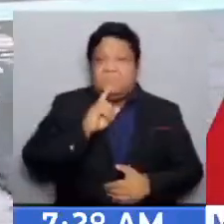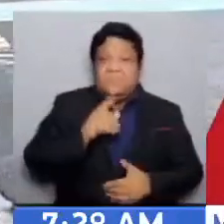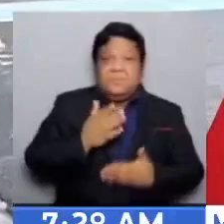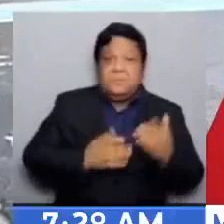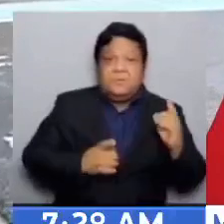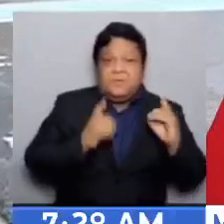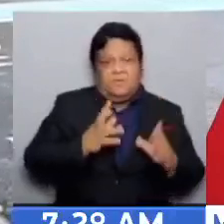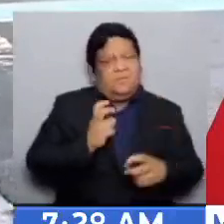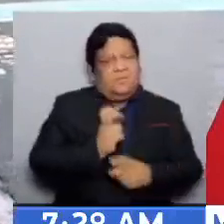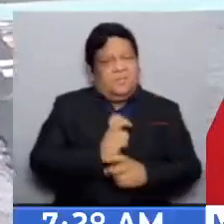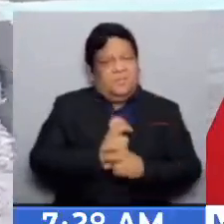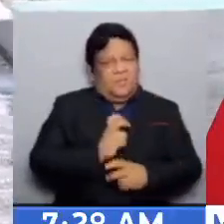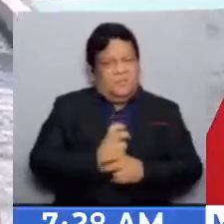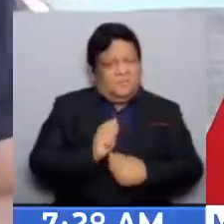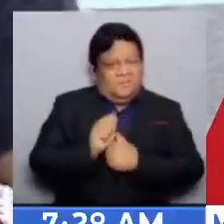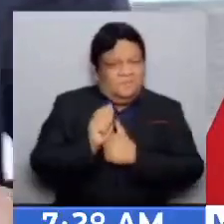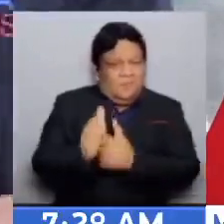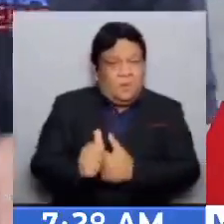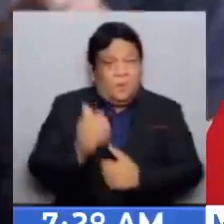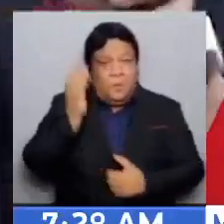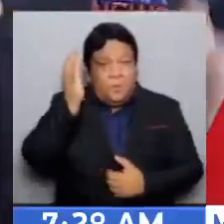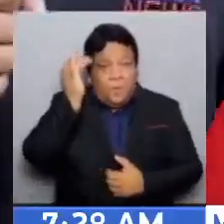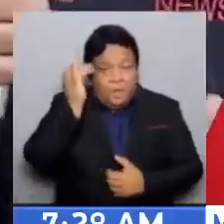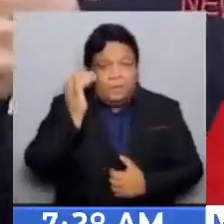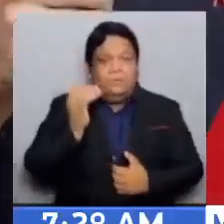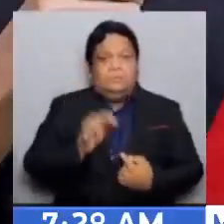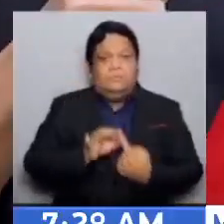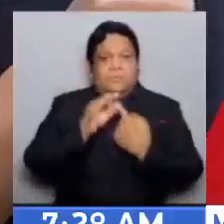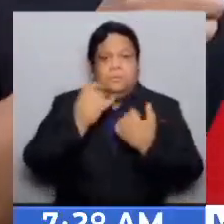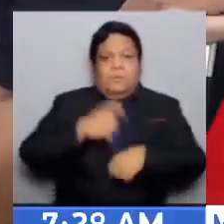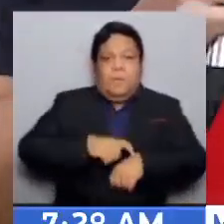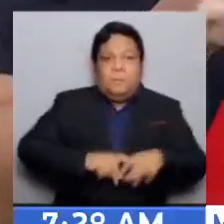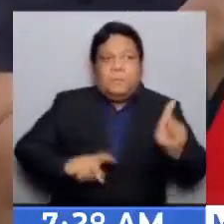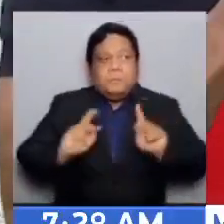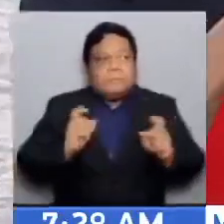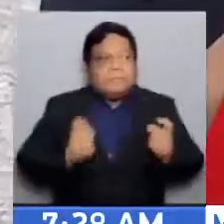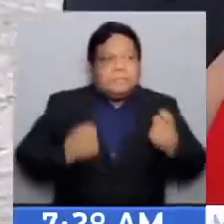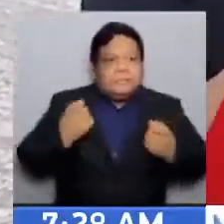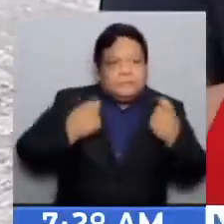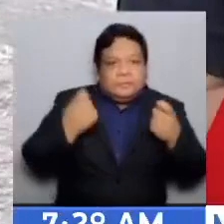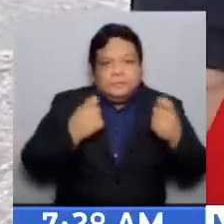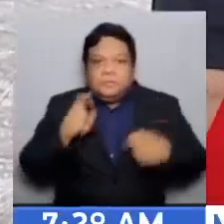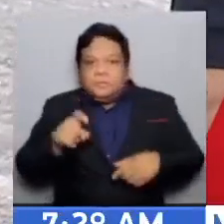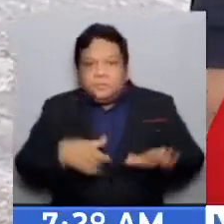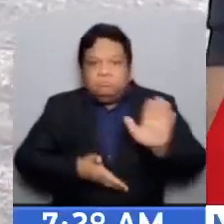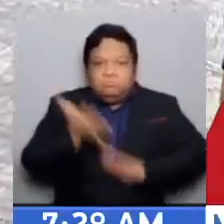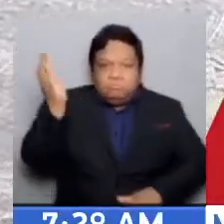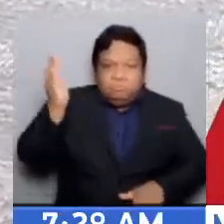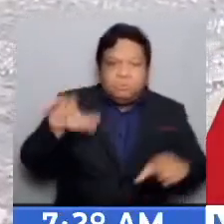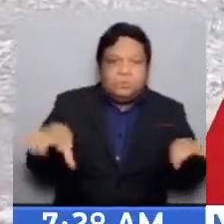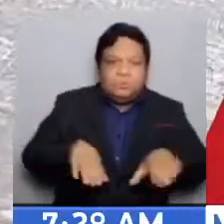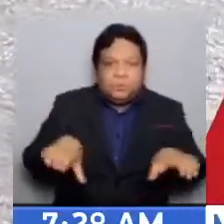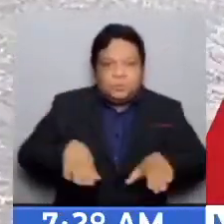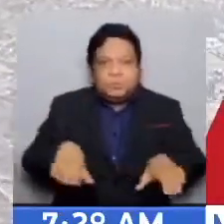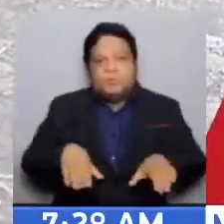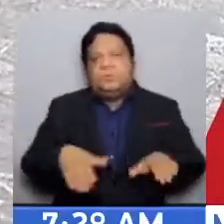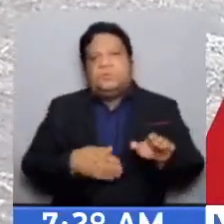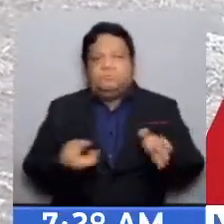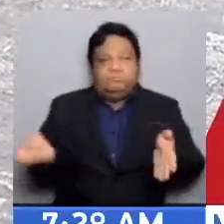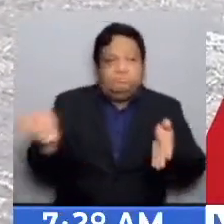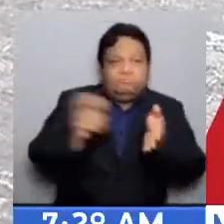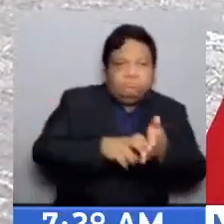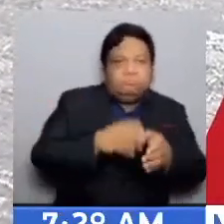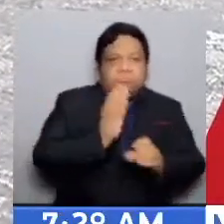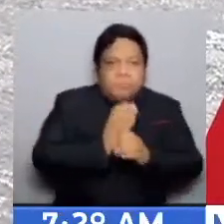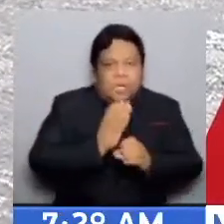yan. Dahil lalo na kapag rush hour na nagtatakbuhan yung mga pasahero papasok doon sa mga bus o di kaya naman sa mga modern jeep.